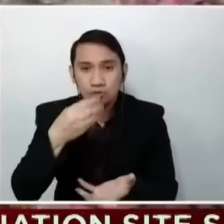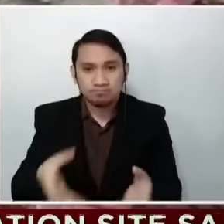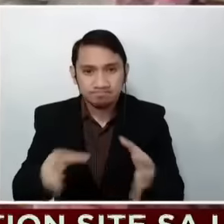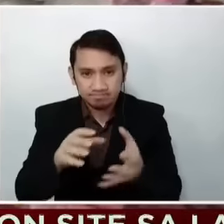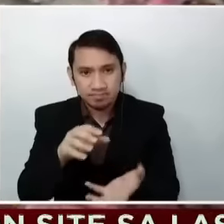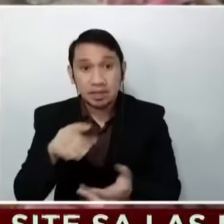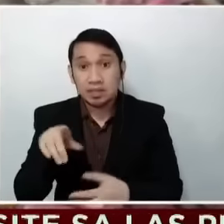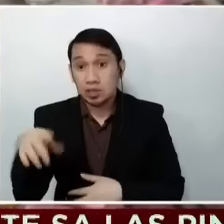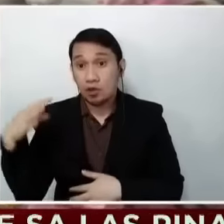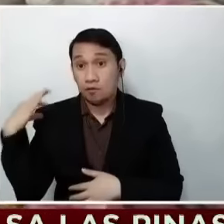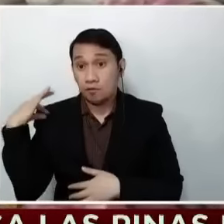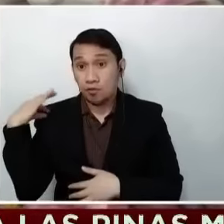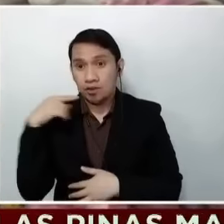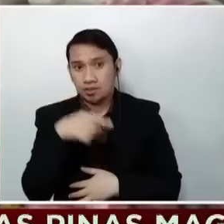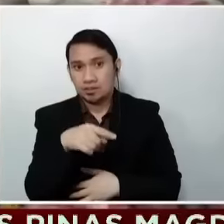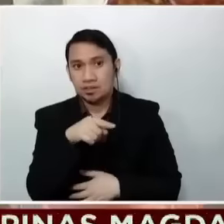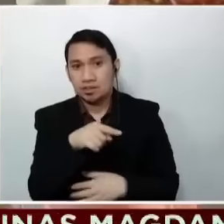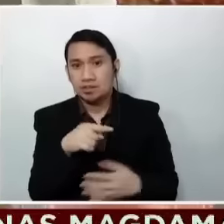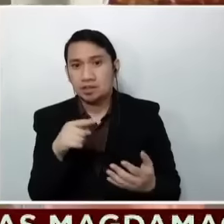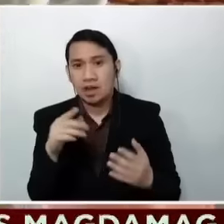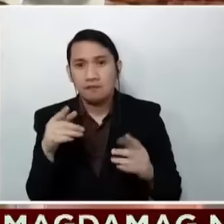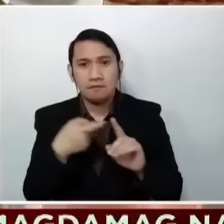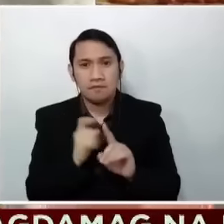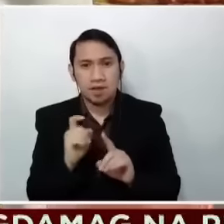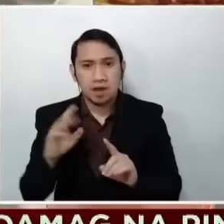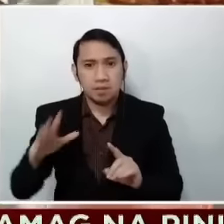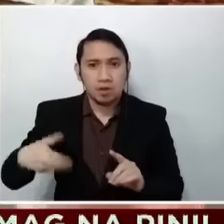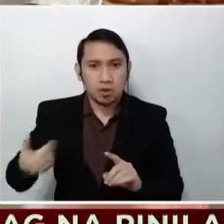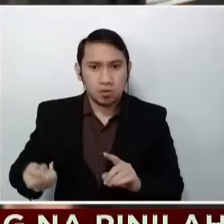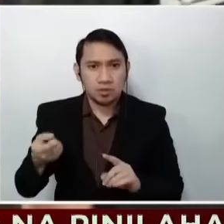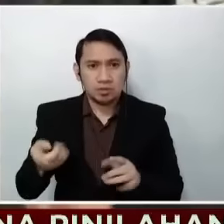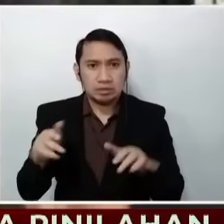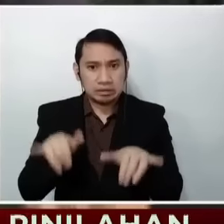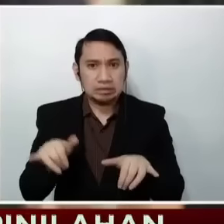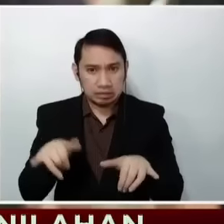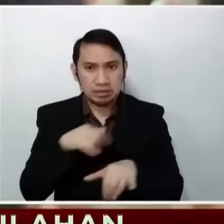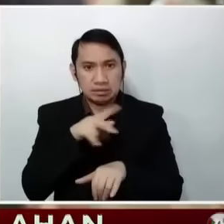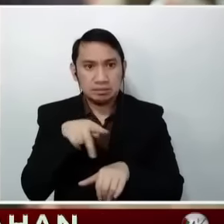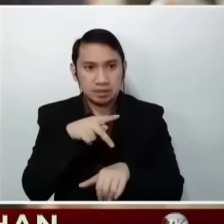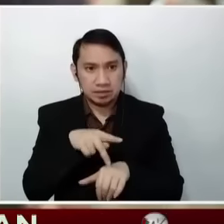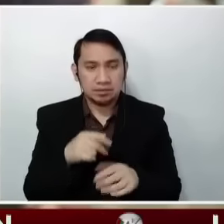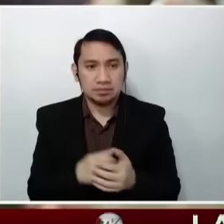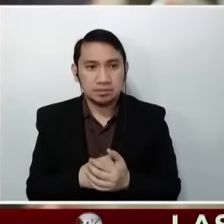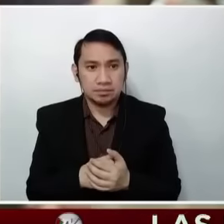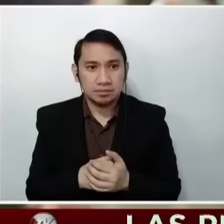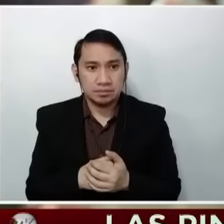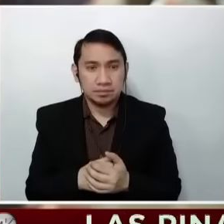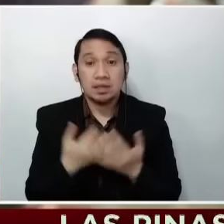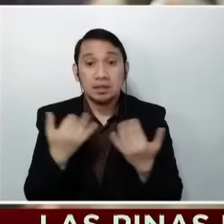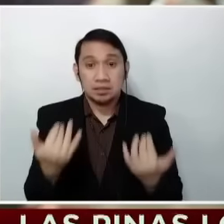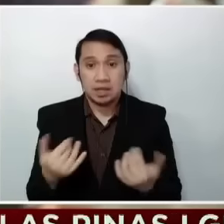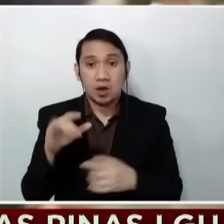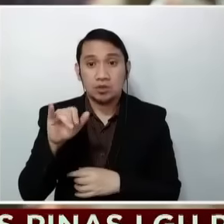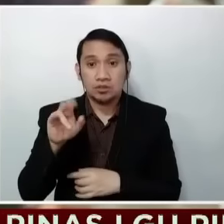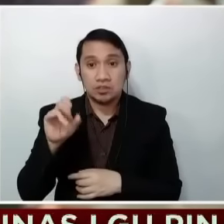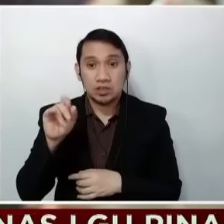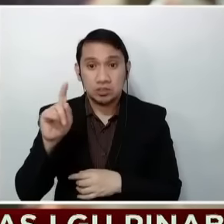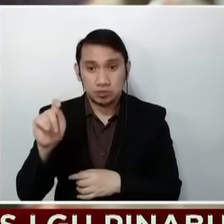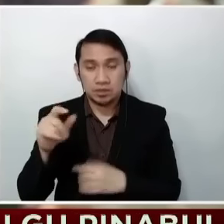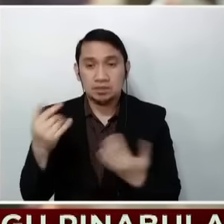nag-volunteer ang seminaristang Cambodian na sa Pilipinas inabutan ng lockdown. This year, Jesuit will celebrate the Ignatian